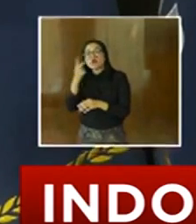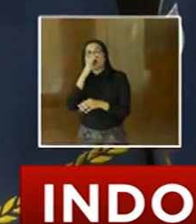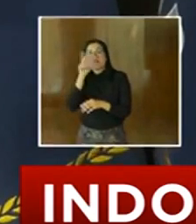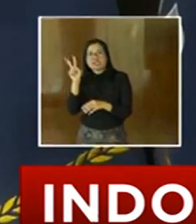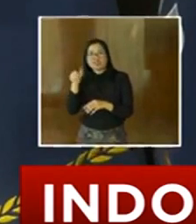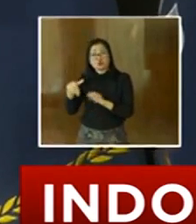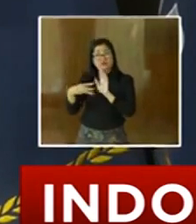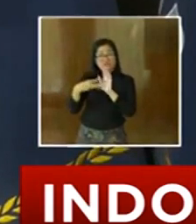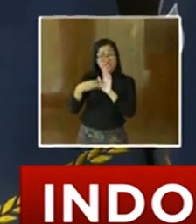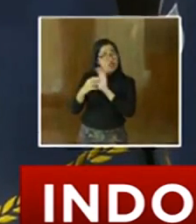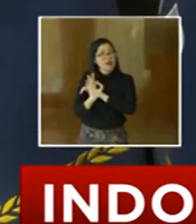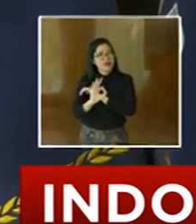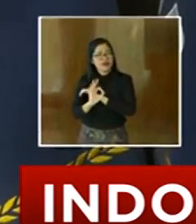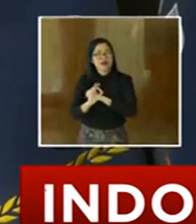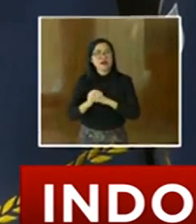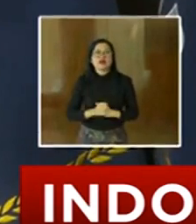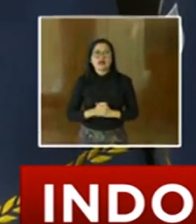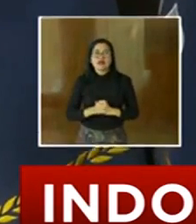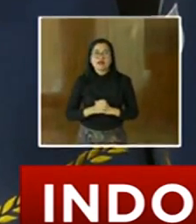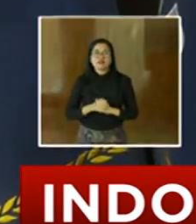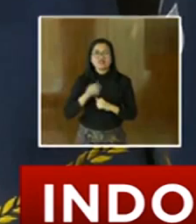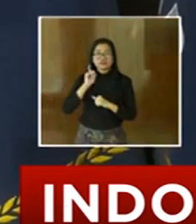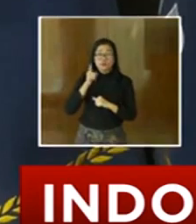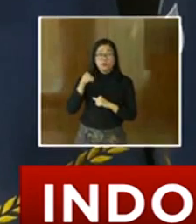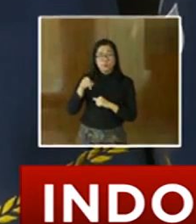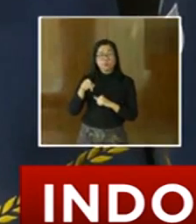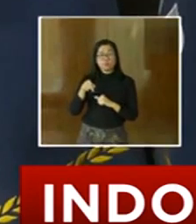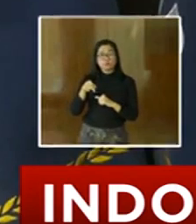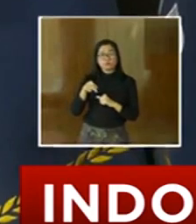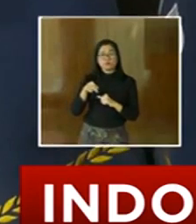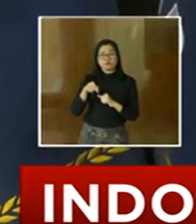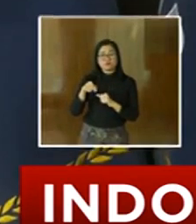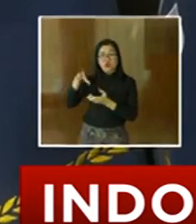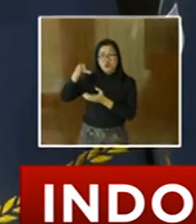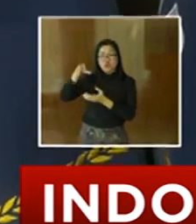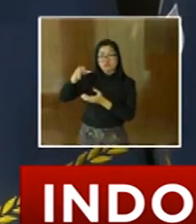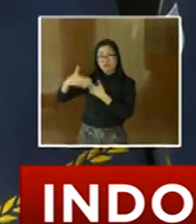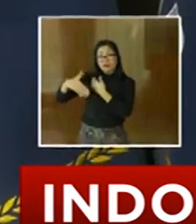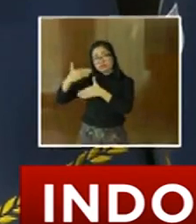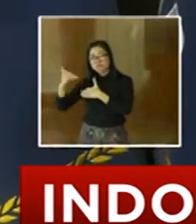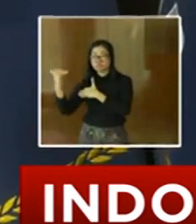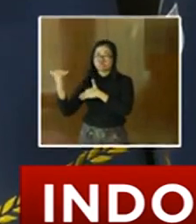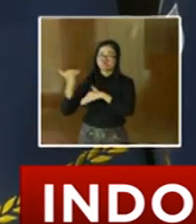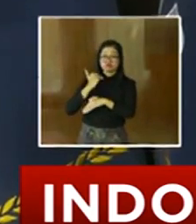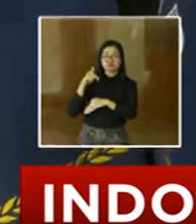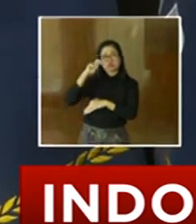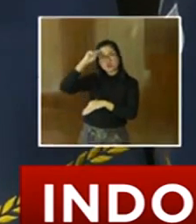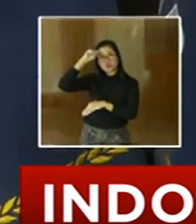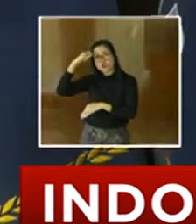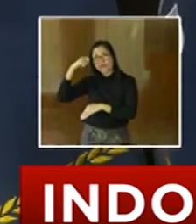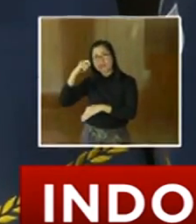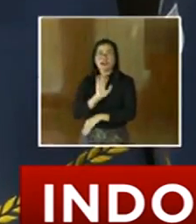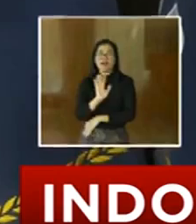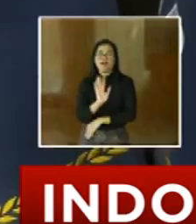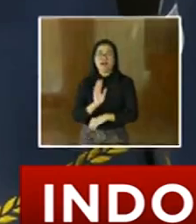ada masalah terkait dengan itu karena Rp sedia termasuk distributornya tidak sulit untuk memberikan